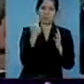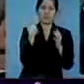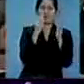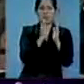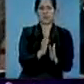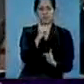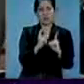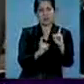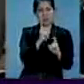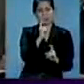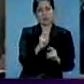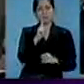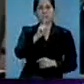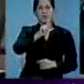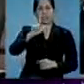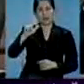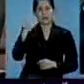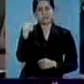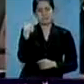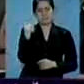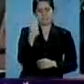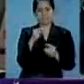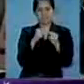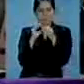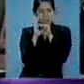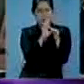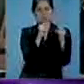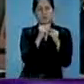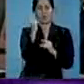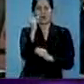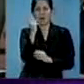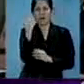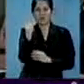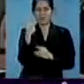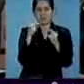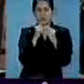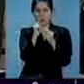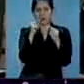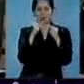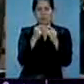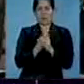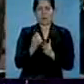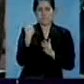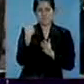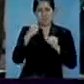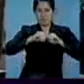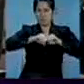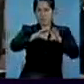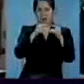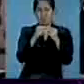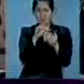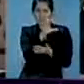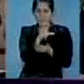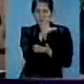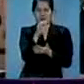1 ล้านคนอิทธิพลของสื่อที่ถูกสร้างการปลุกระดมแบบล้างสมองนะท่านประธานที่เคารพทหารที่เขาม